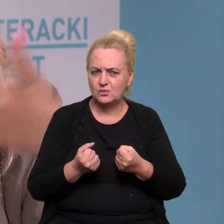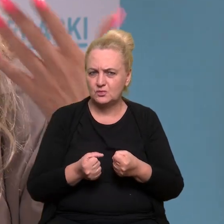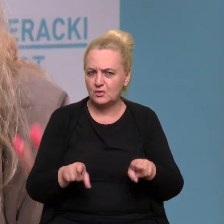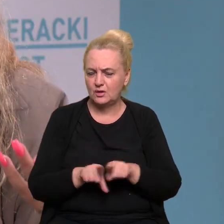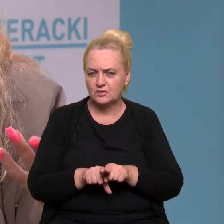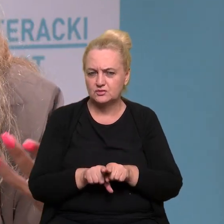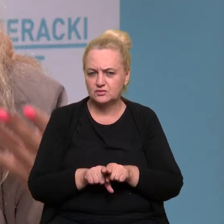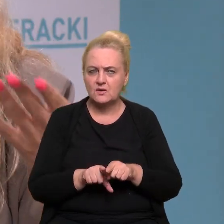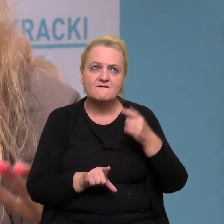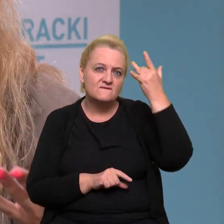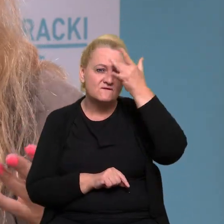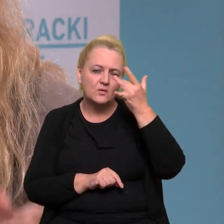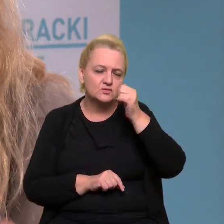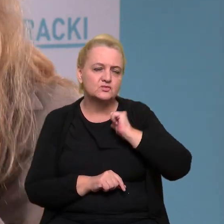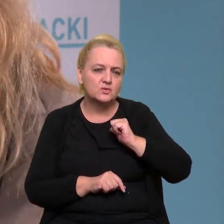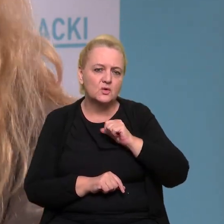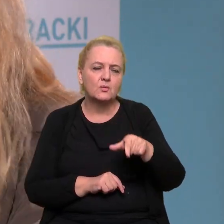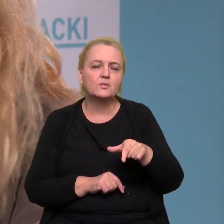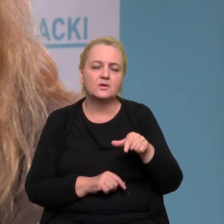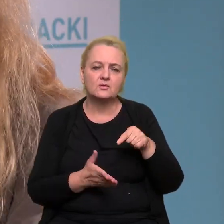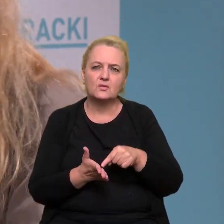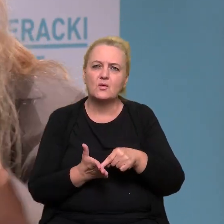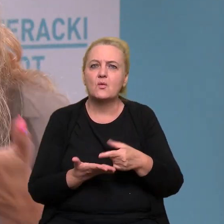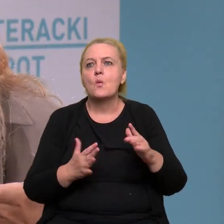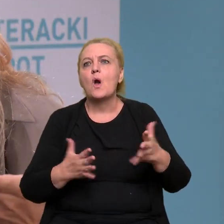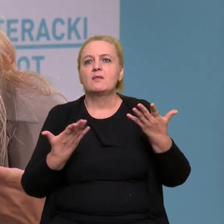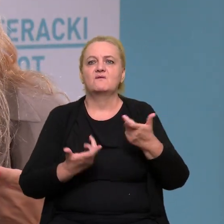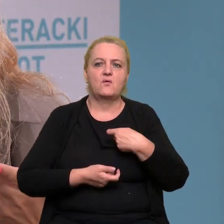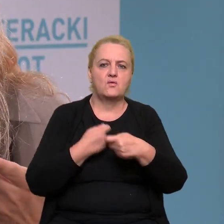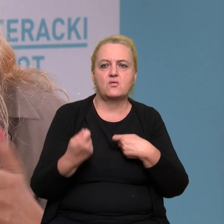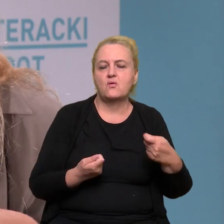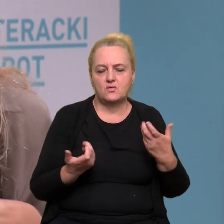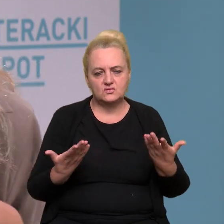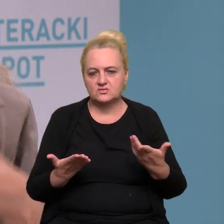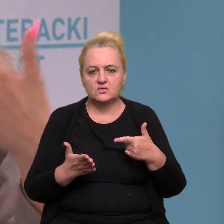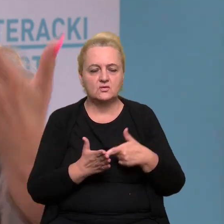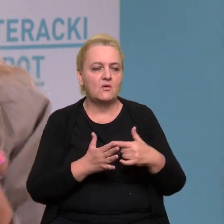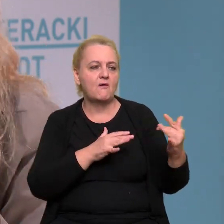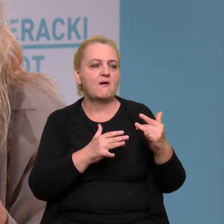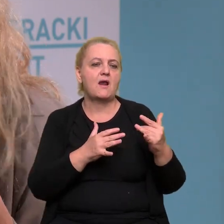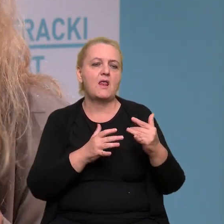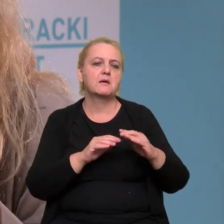też wyobrazić sobie takie proste rozwiązanie zakończenia tej relacji,